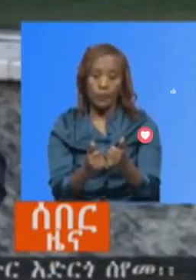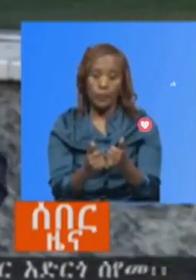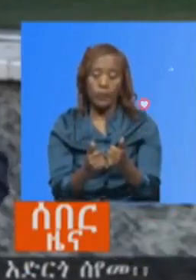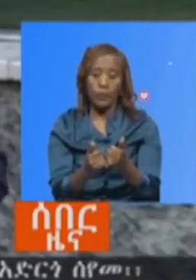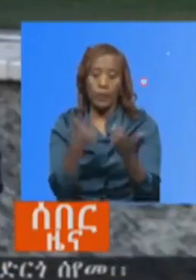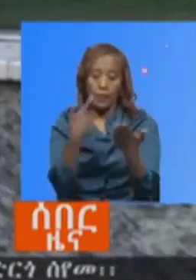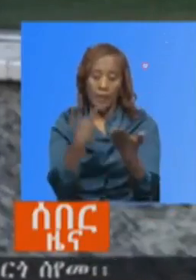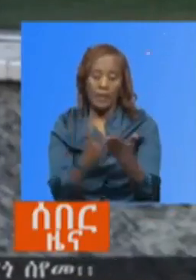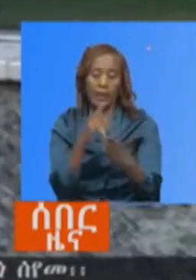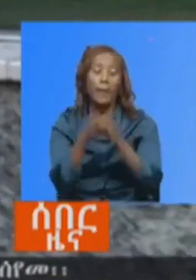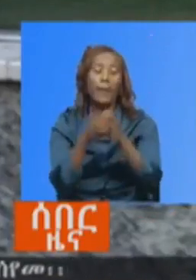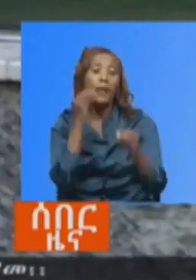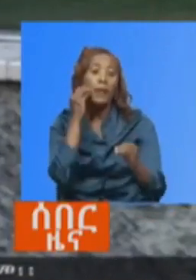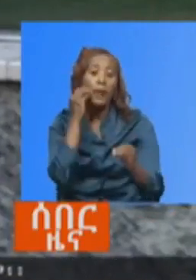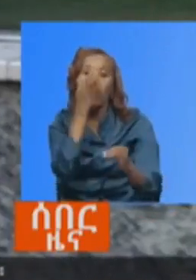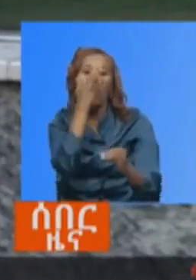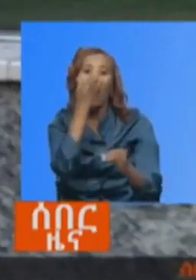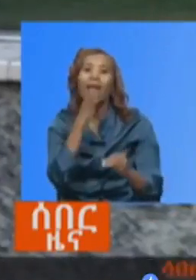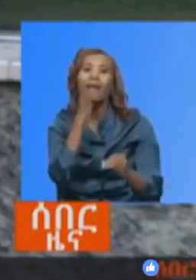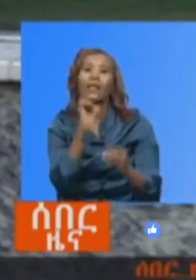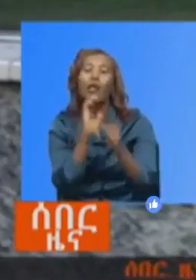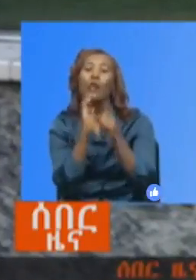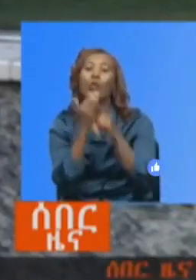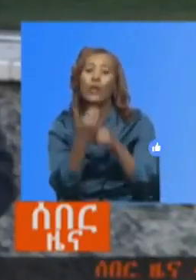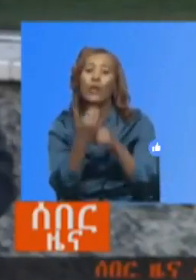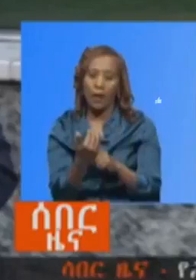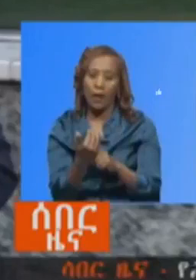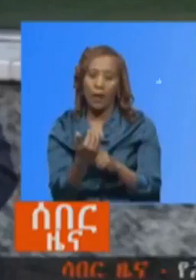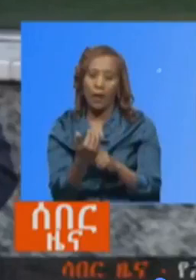በዚህ ምክር ቤት ባልተለመደ ሁኔታ